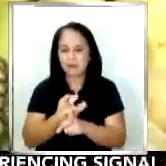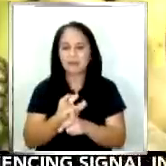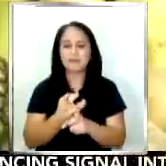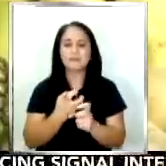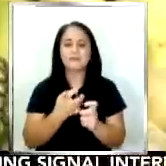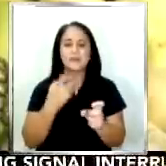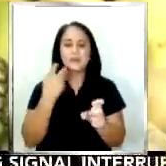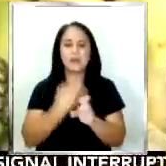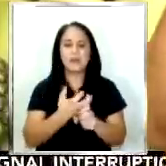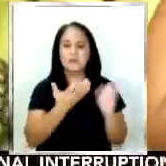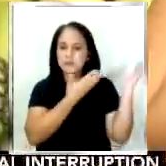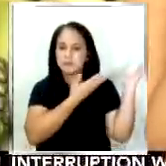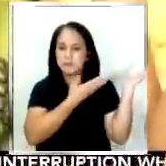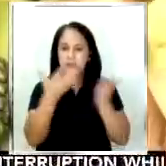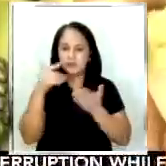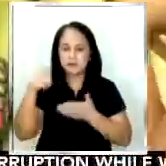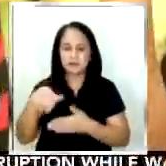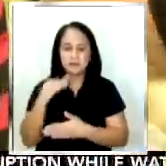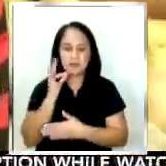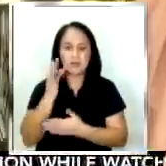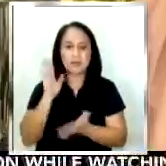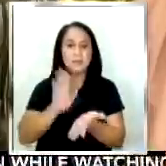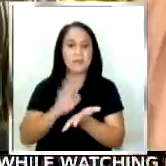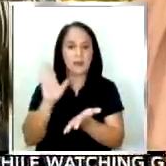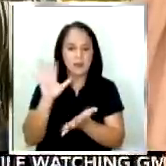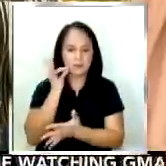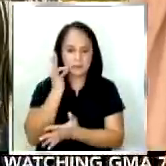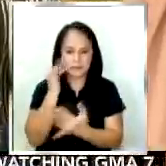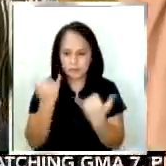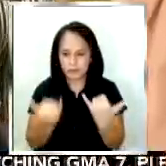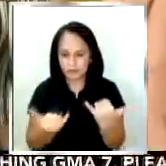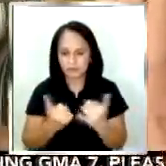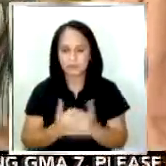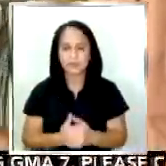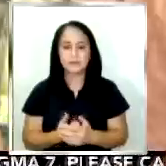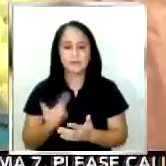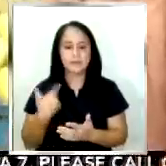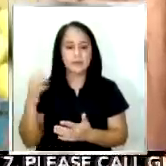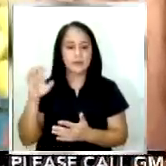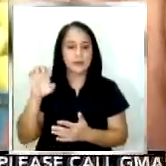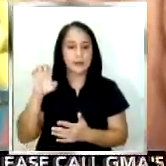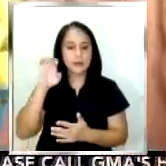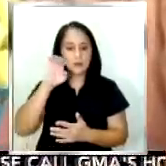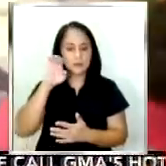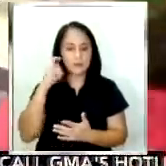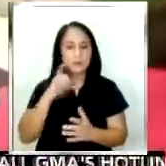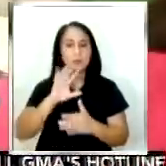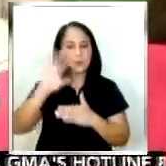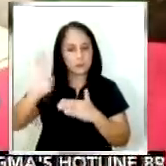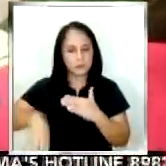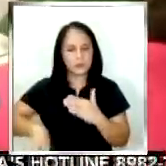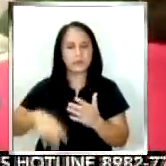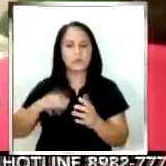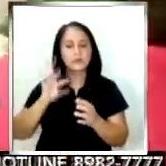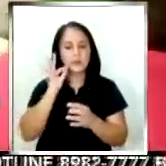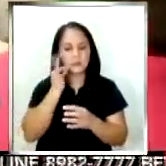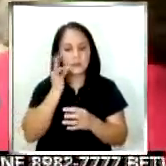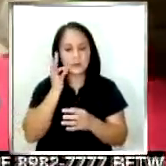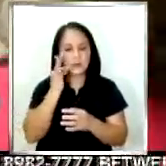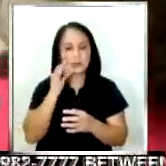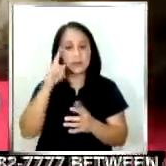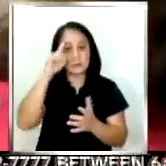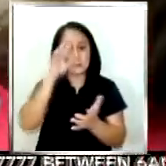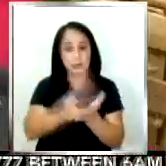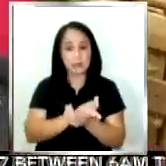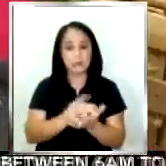pagbiyahe-biyahe, kaya po nagmahal po yung prutas ngayon. Si Ermelette, kukumpletuhin pa rin daw ang mga prutas na pinaniniwalaan niyang